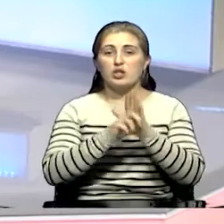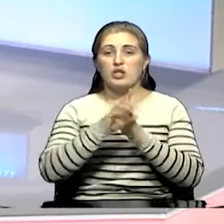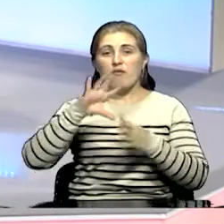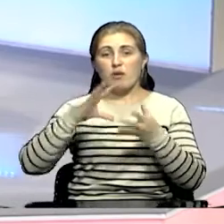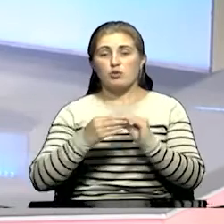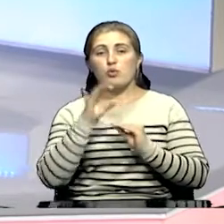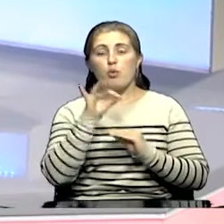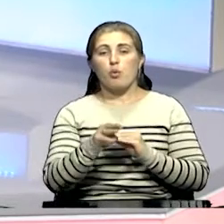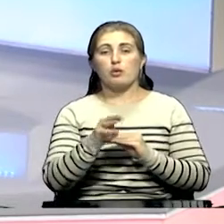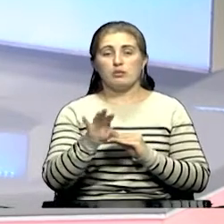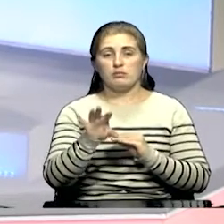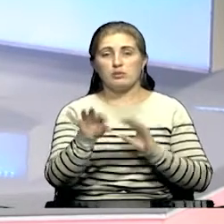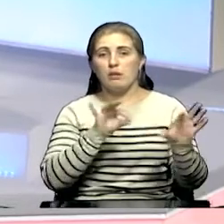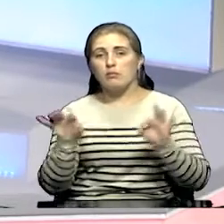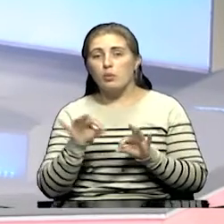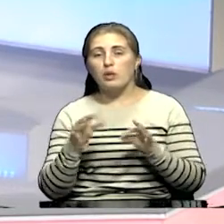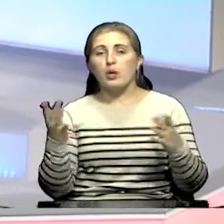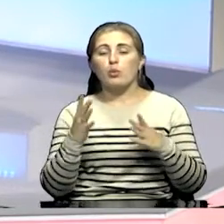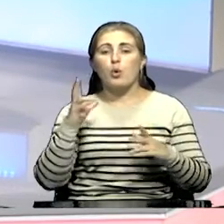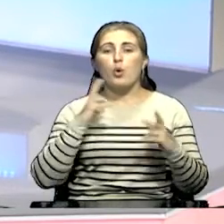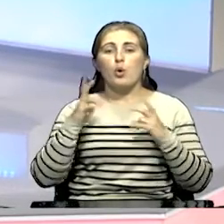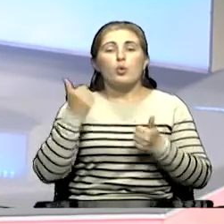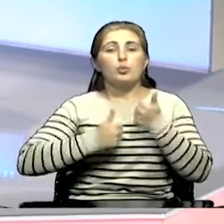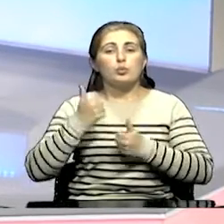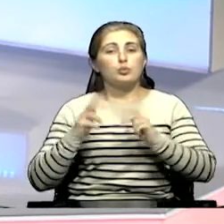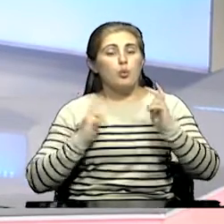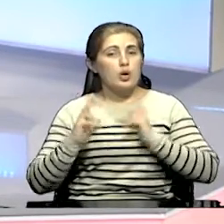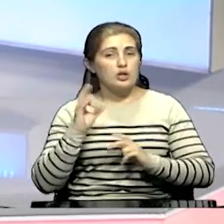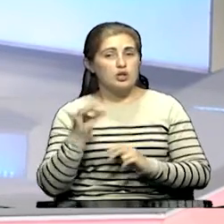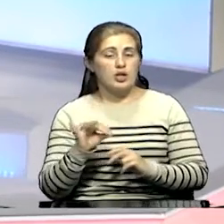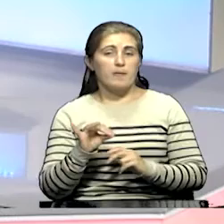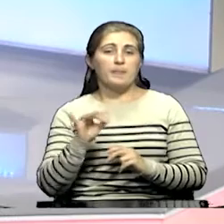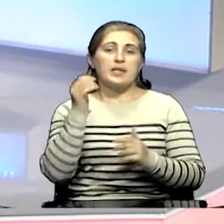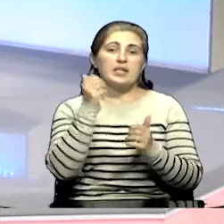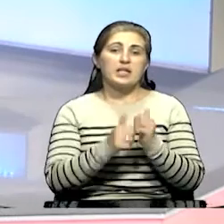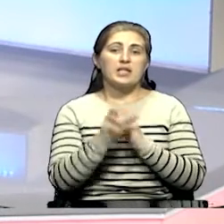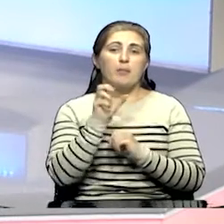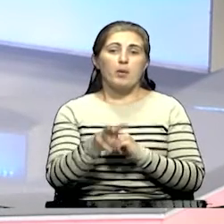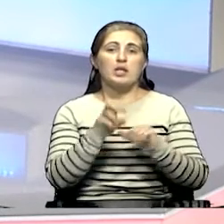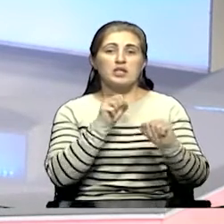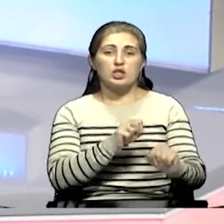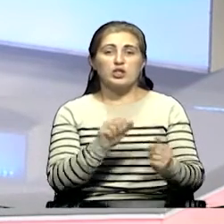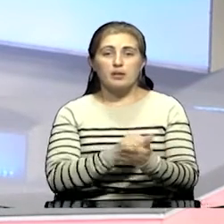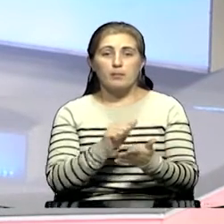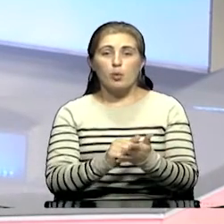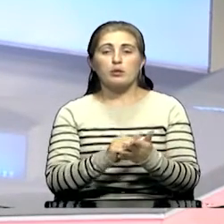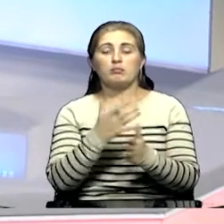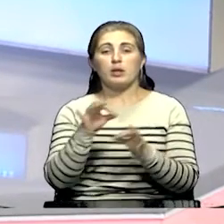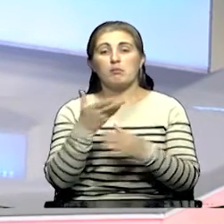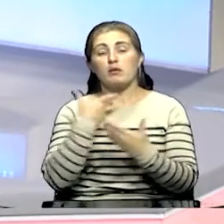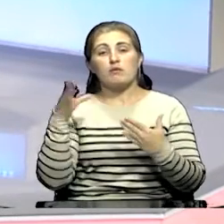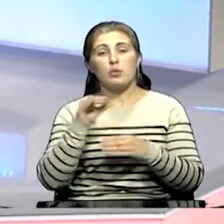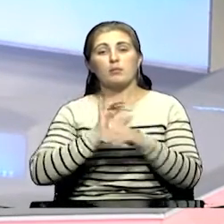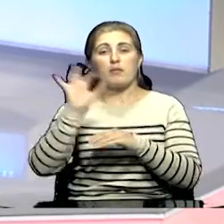от набора какой конкурс колледже значит средний балл защиты дипломных проектов мы все отправляем